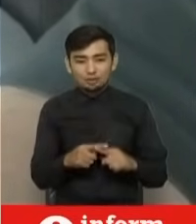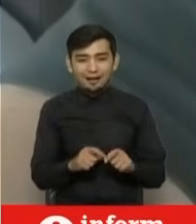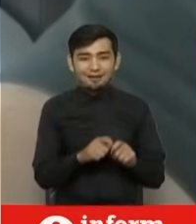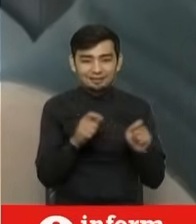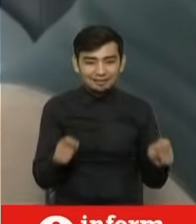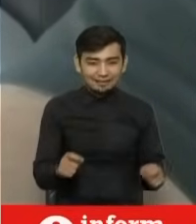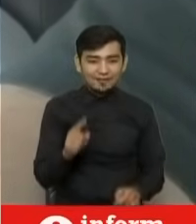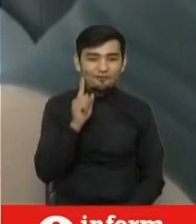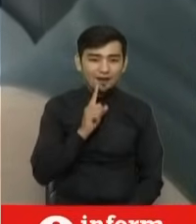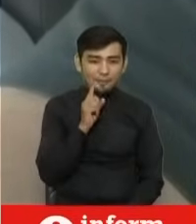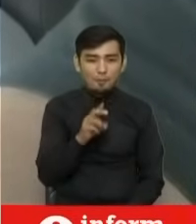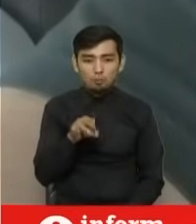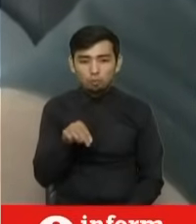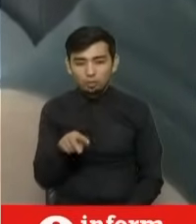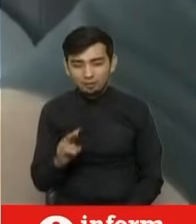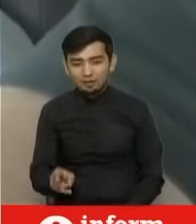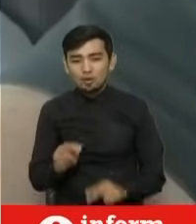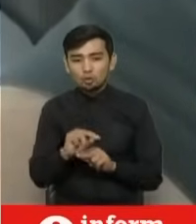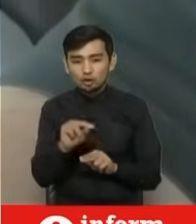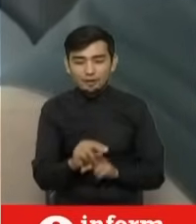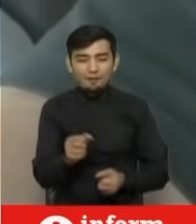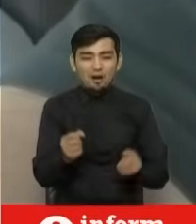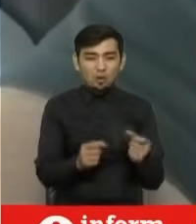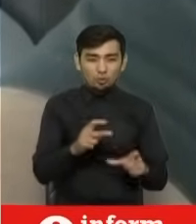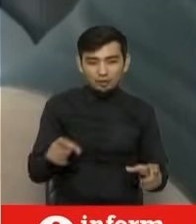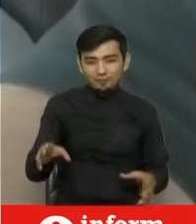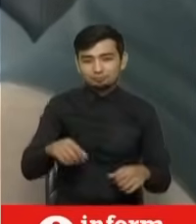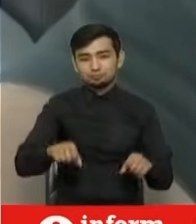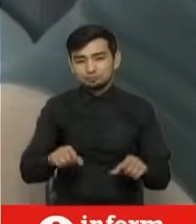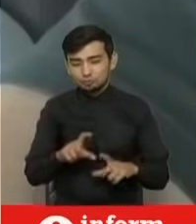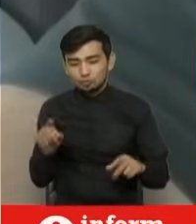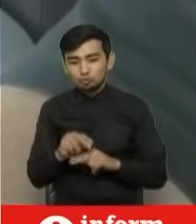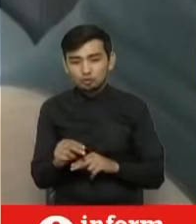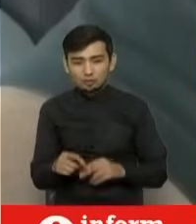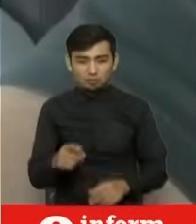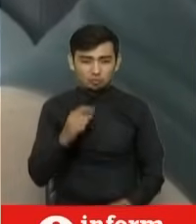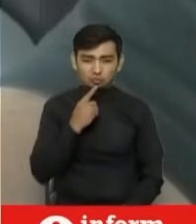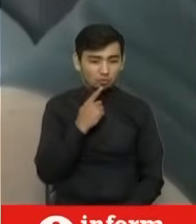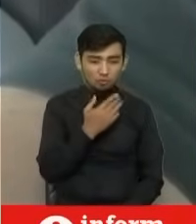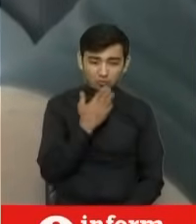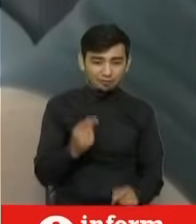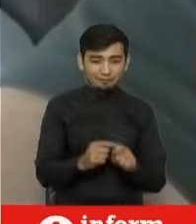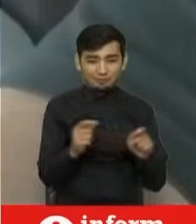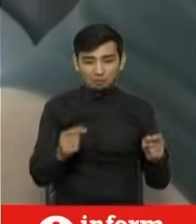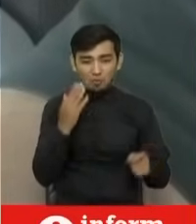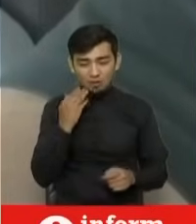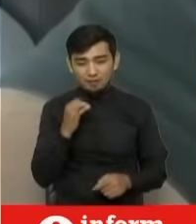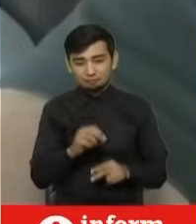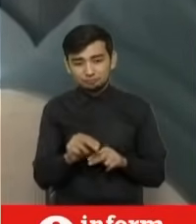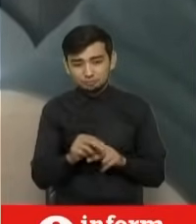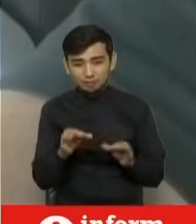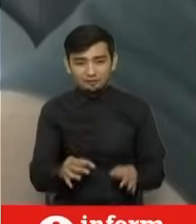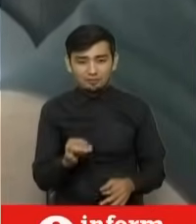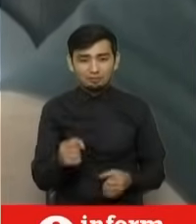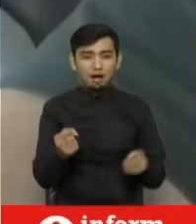временные пункты обучения водителей именно водителей мопедов это не сложно и это не так сложно как